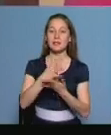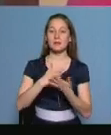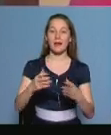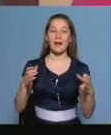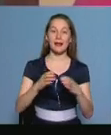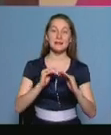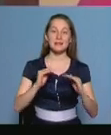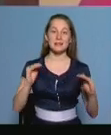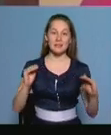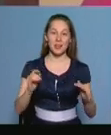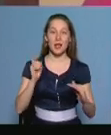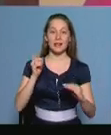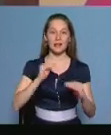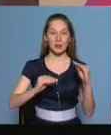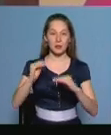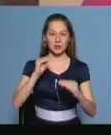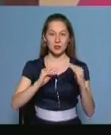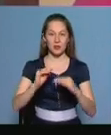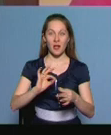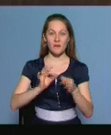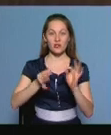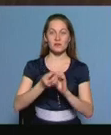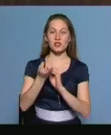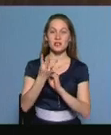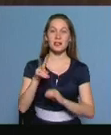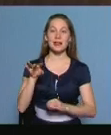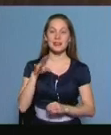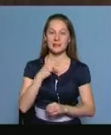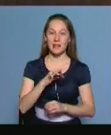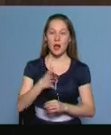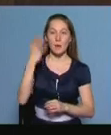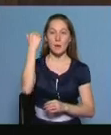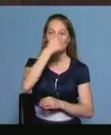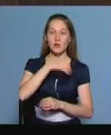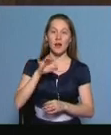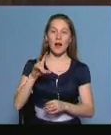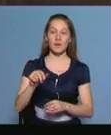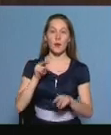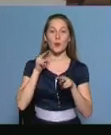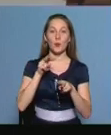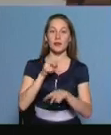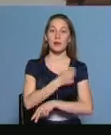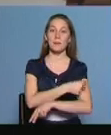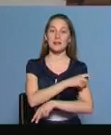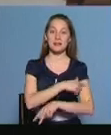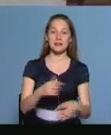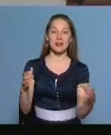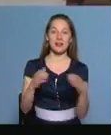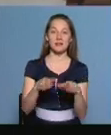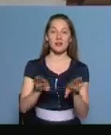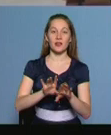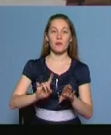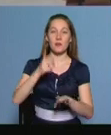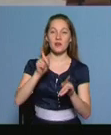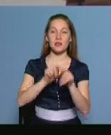детей похимичить. Она учитель химии в Ижевском 14-м лицее. А с прошлого года еще и куратор медицинских классов. Такие впервые запустили